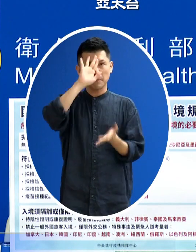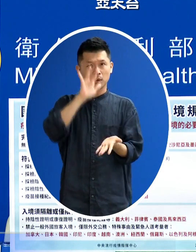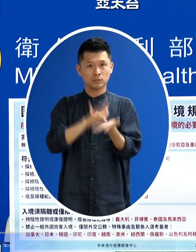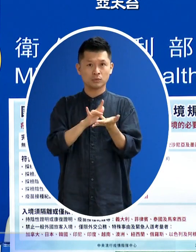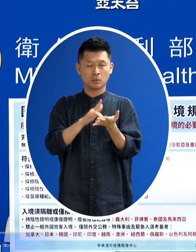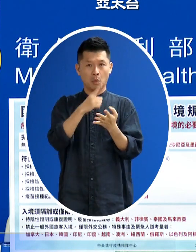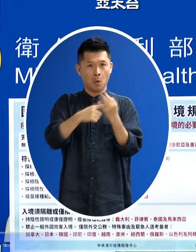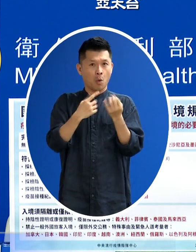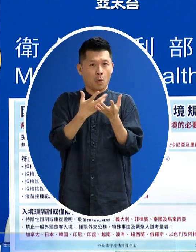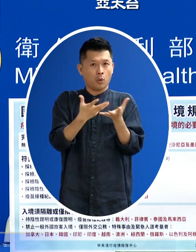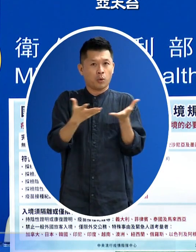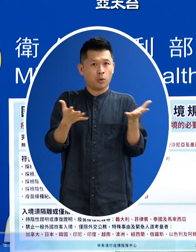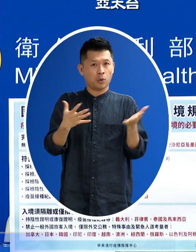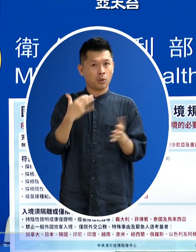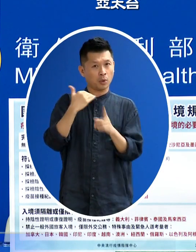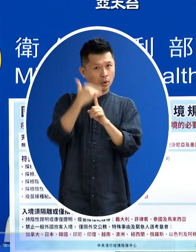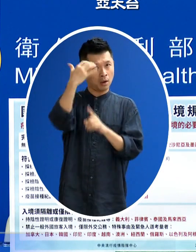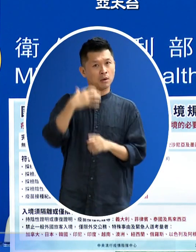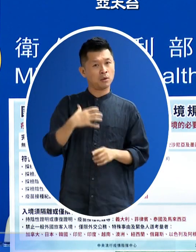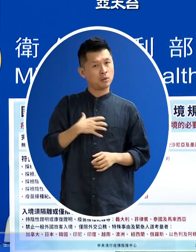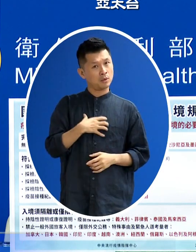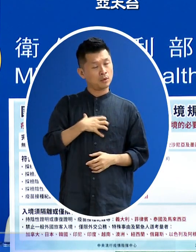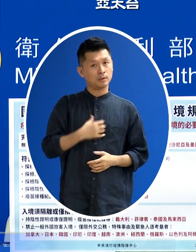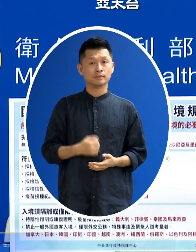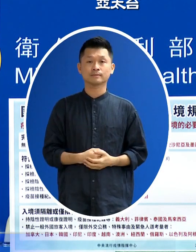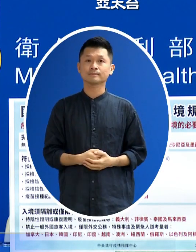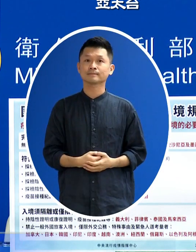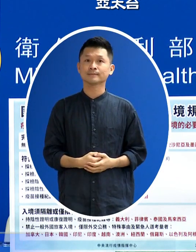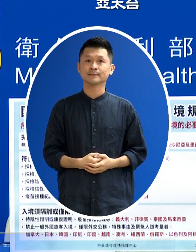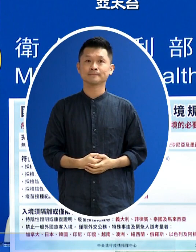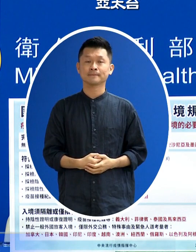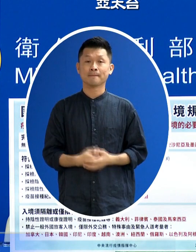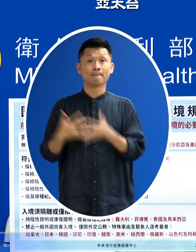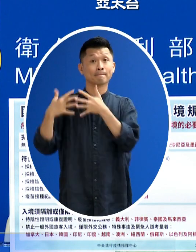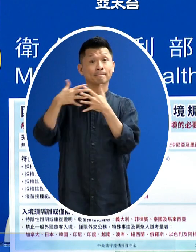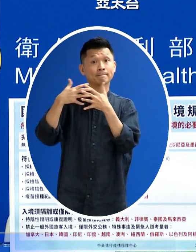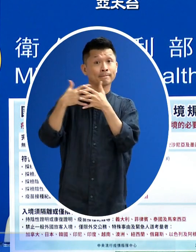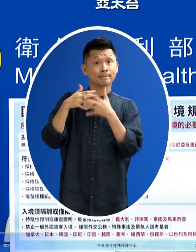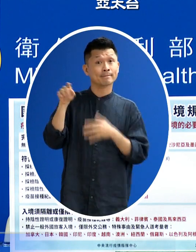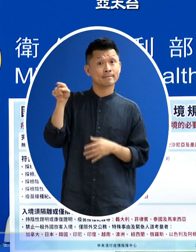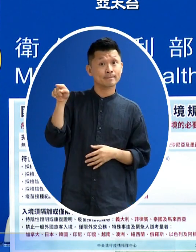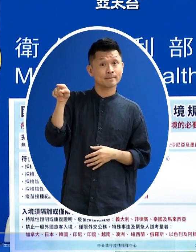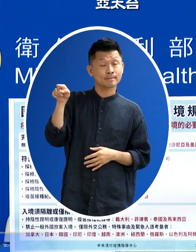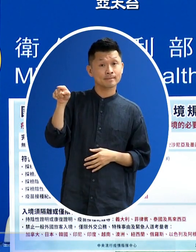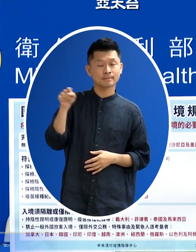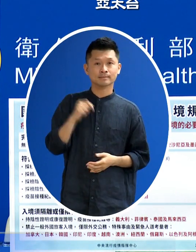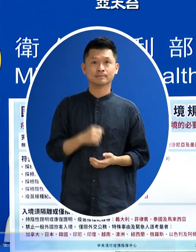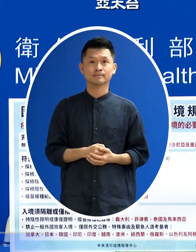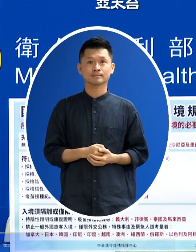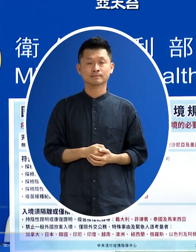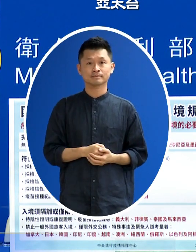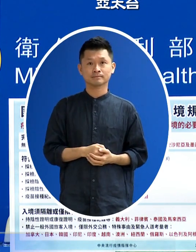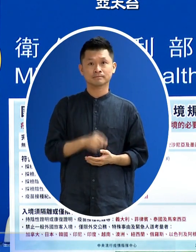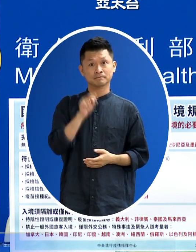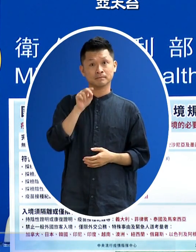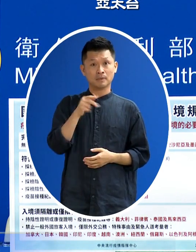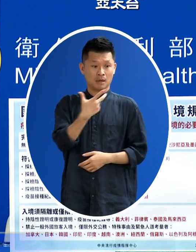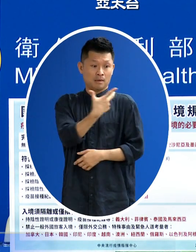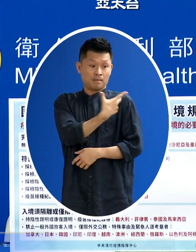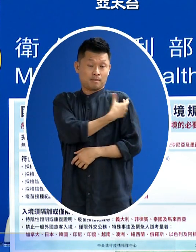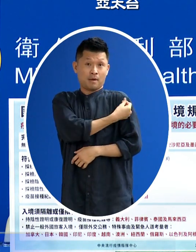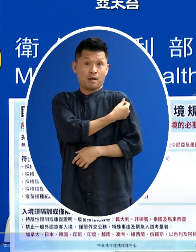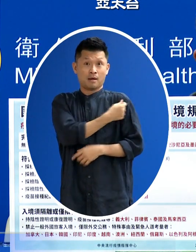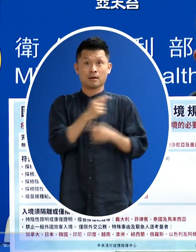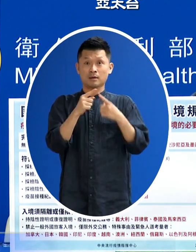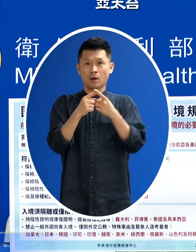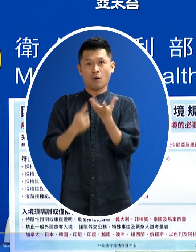可以高的。所以在美国我们可以看到，虽然他们施打疫苗的比例蛮